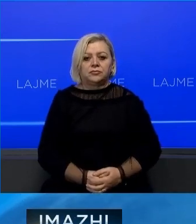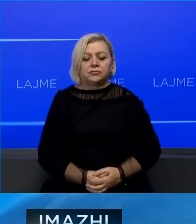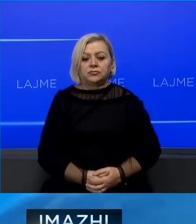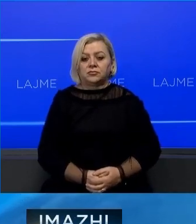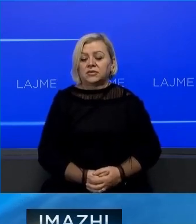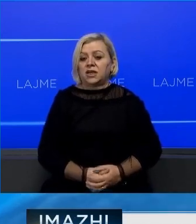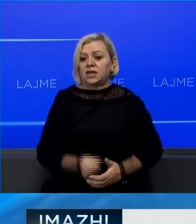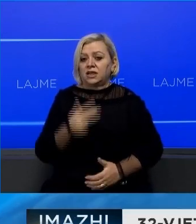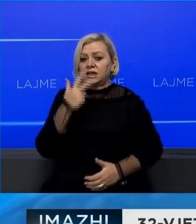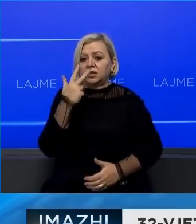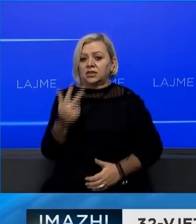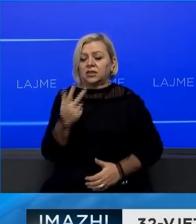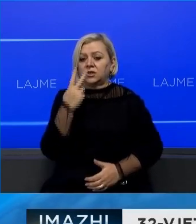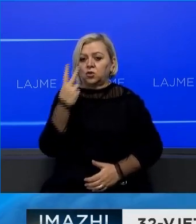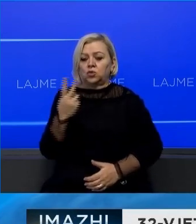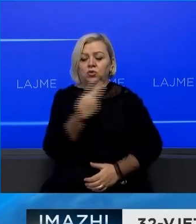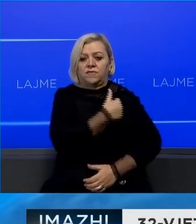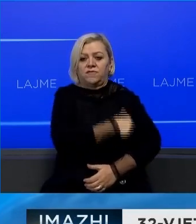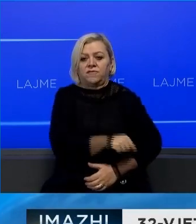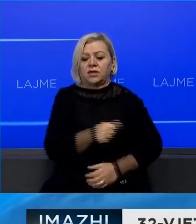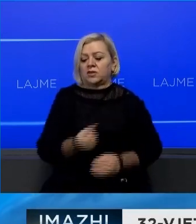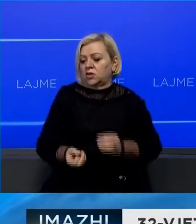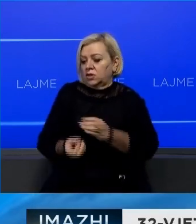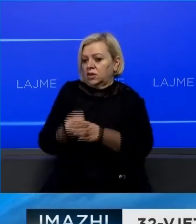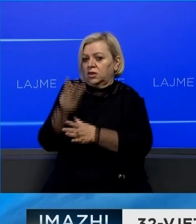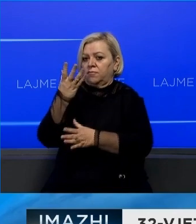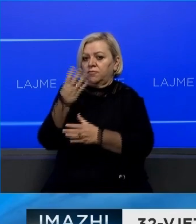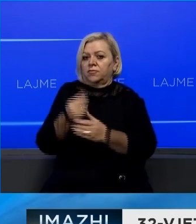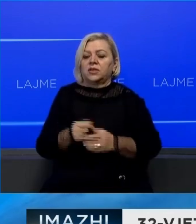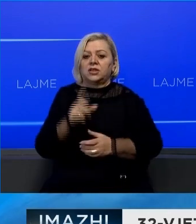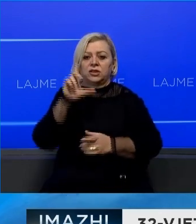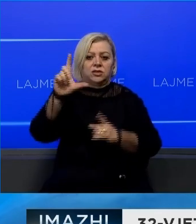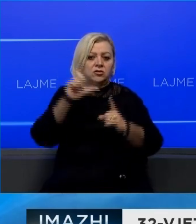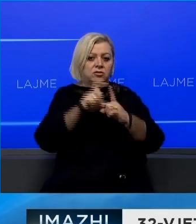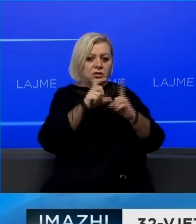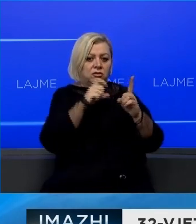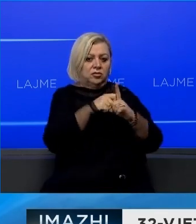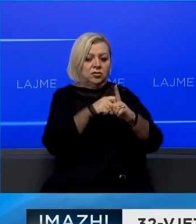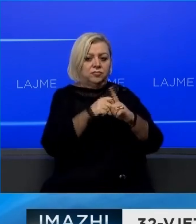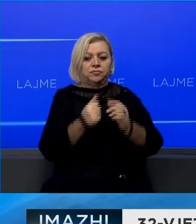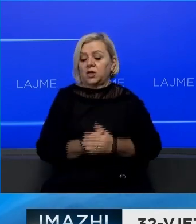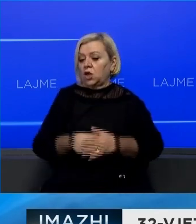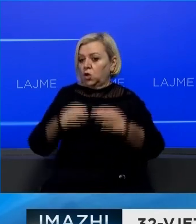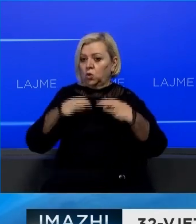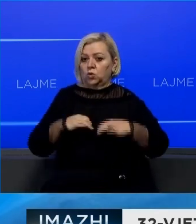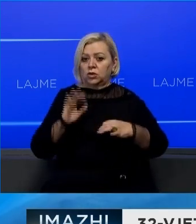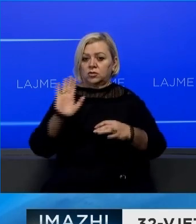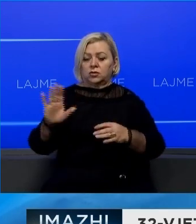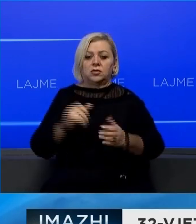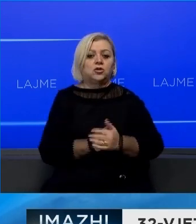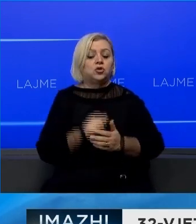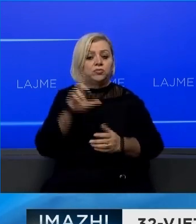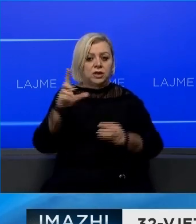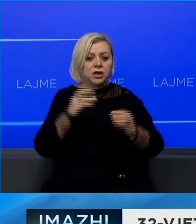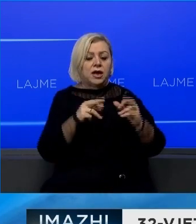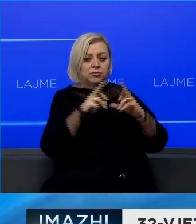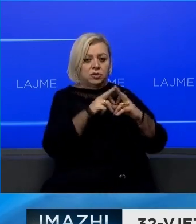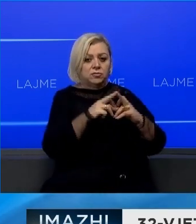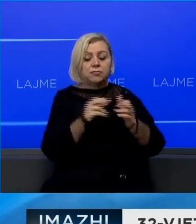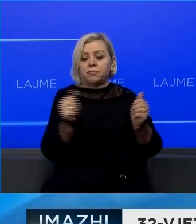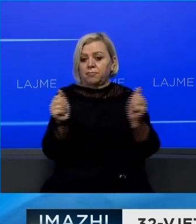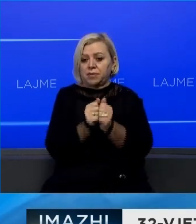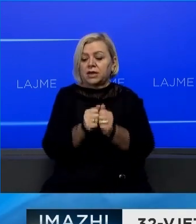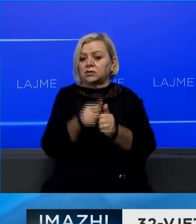E 32 vjet më parë është themeluar Lidhja Demokratike Kosovës. Kryetari saj Ljomir Avdiçiku bashkë me antarët